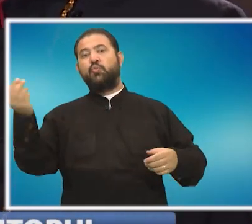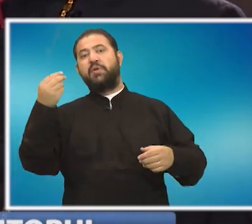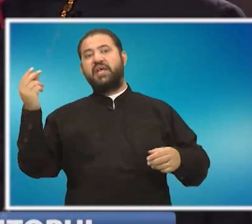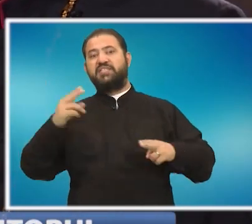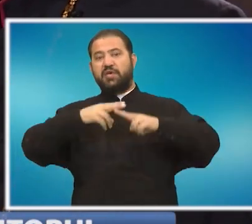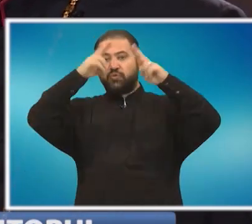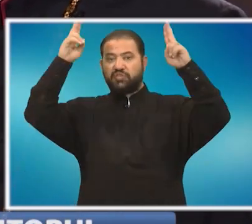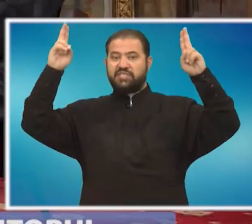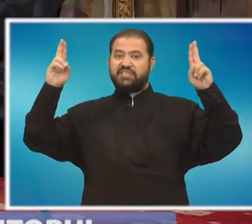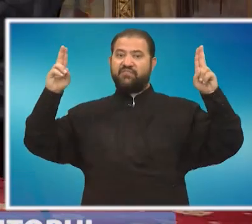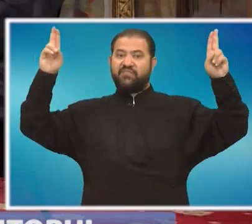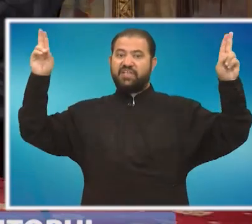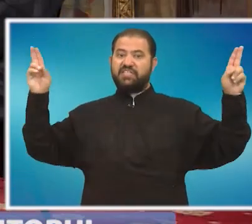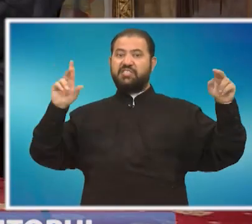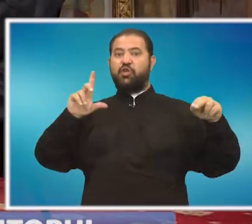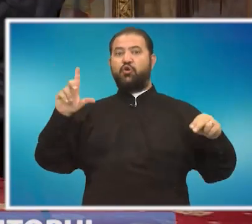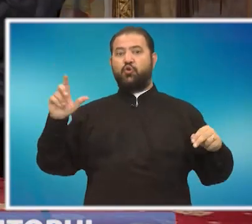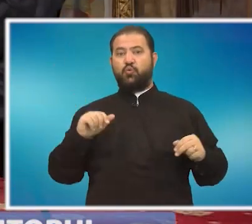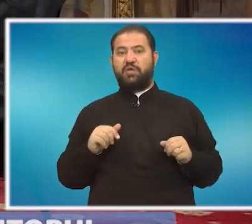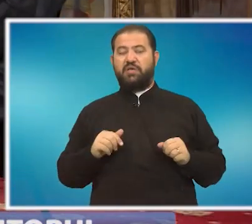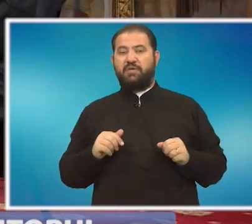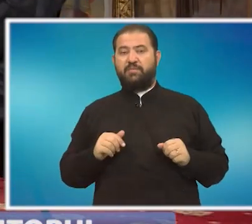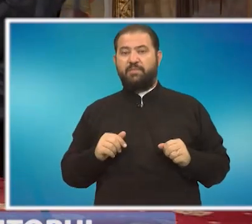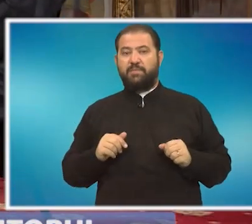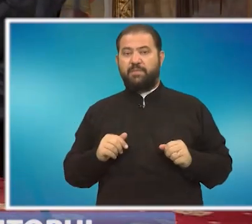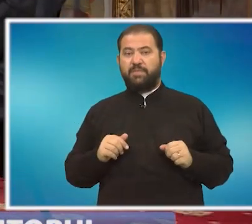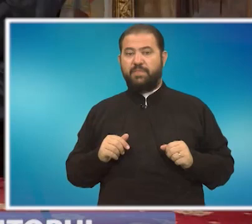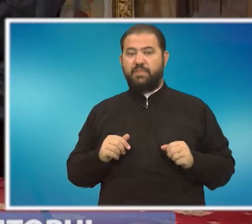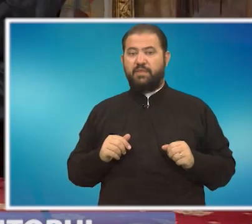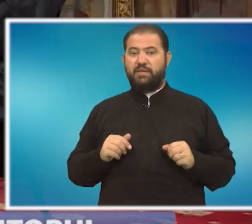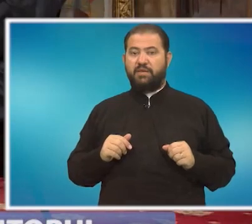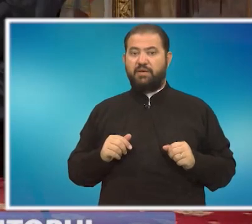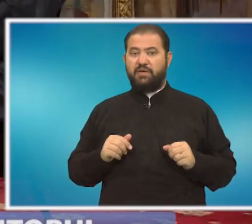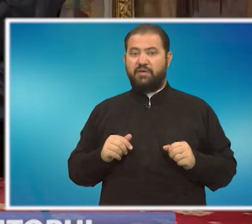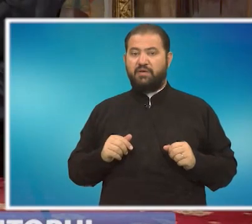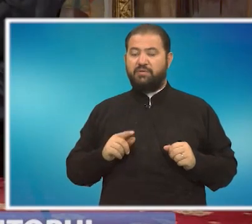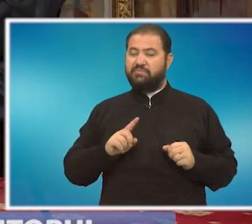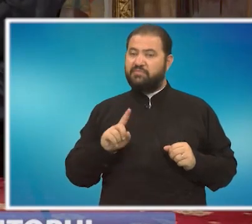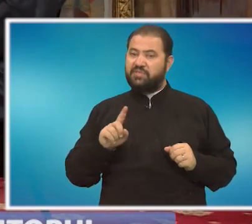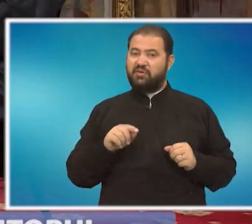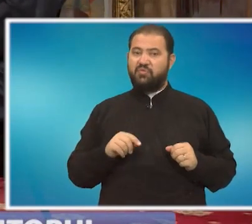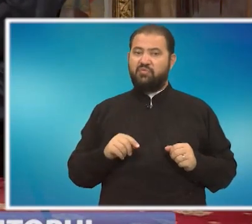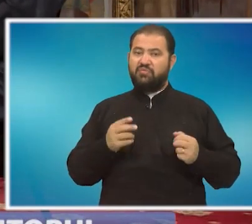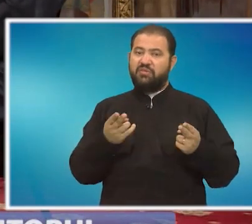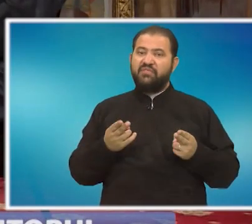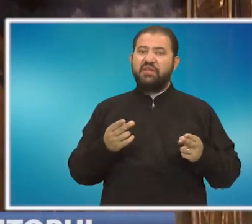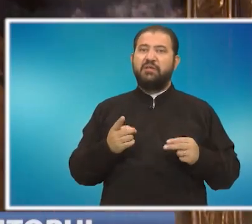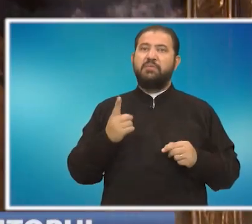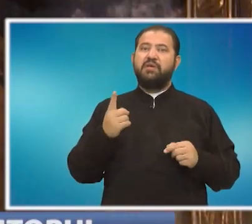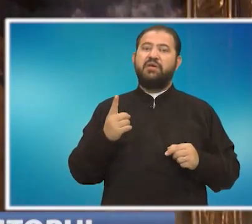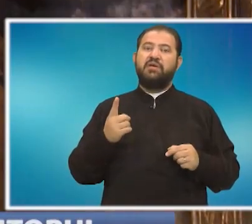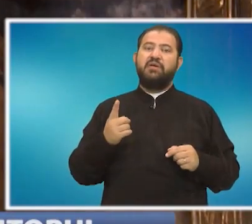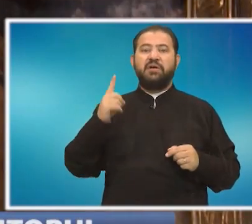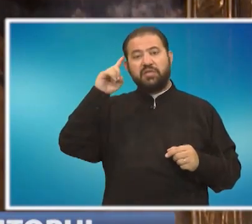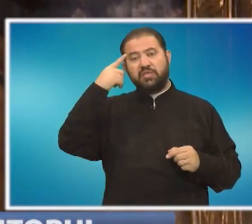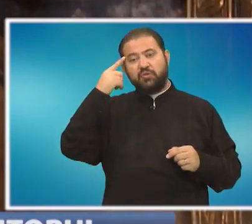cei pe acolo, poate că nu sunt foarte integrați în familiile lor parohiale și nu cunosc